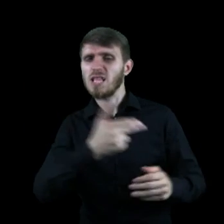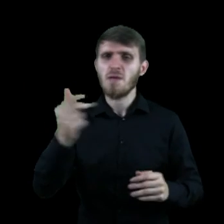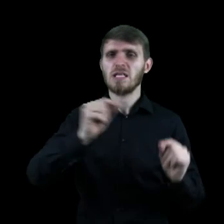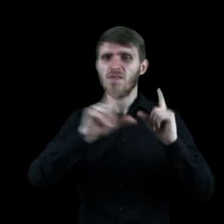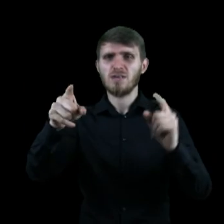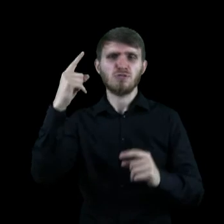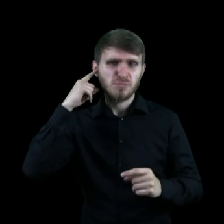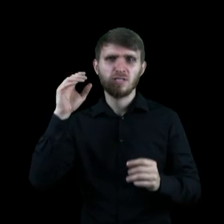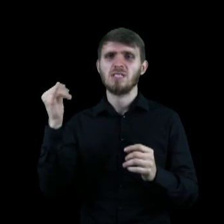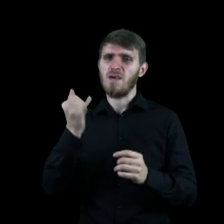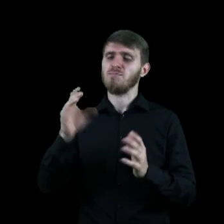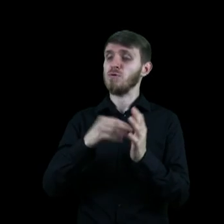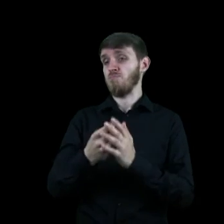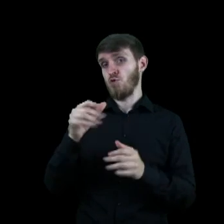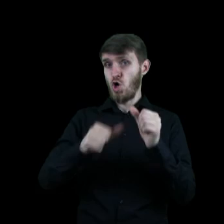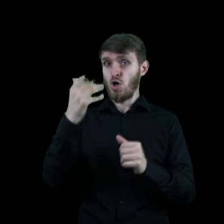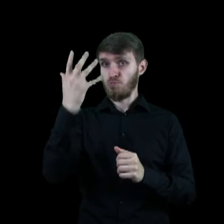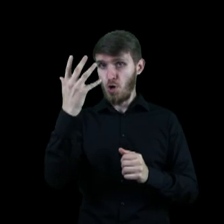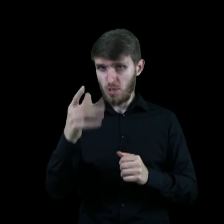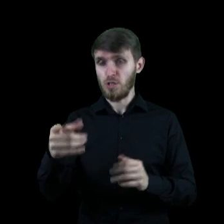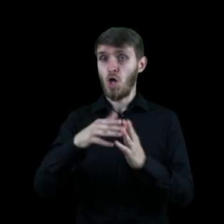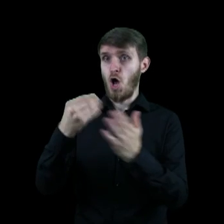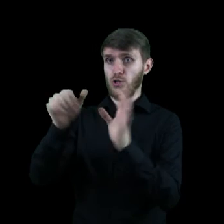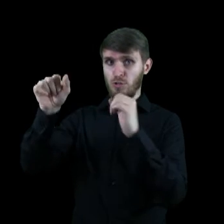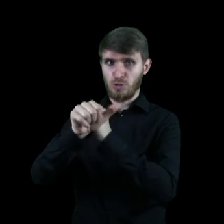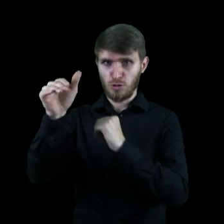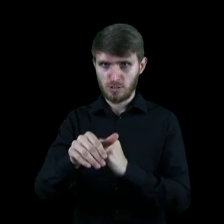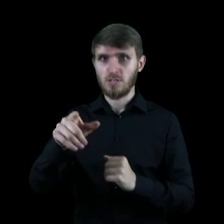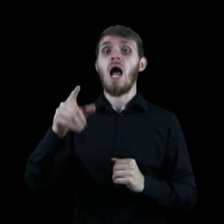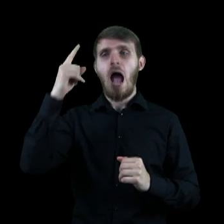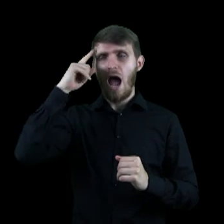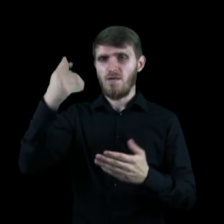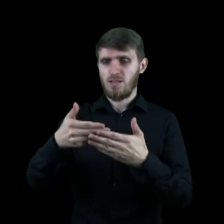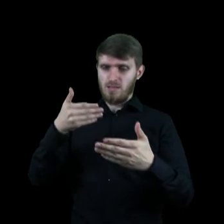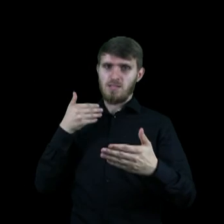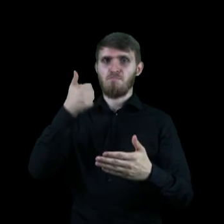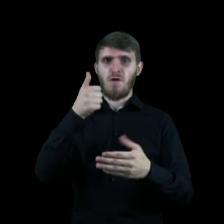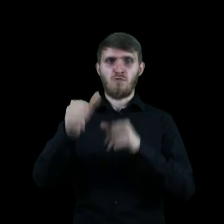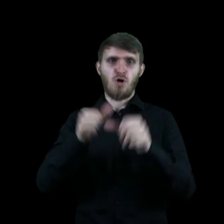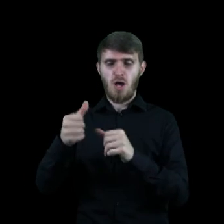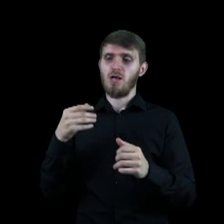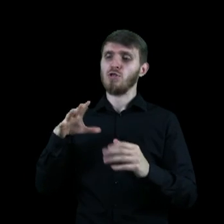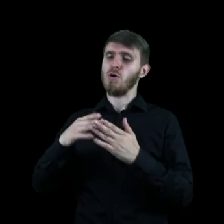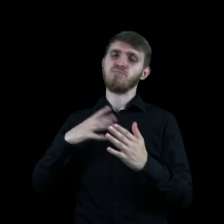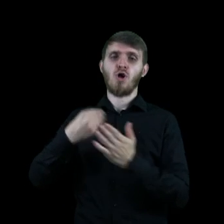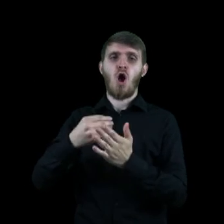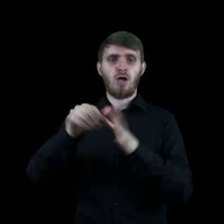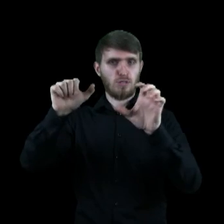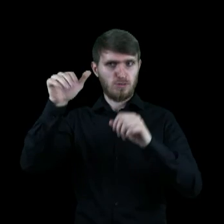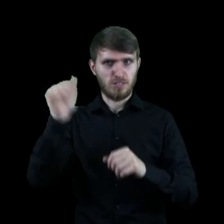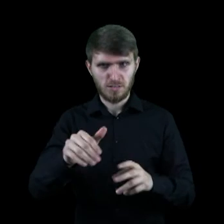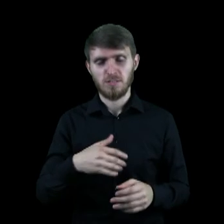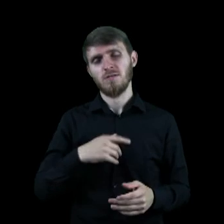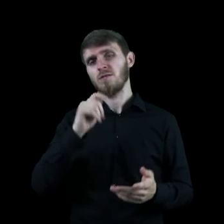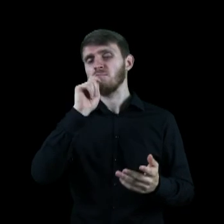inflacji, wzroście cen, usłyszycie. Ten dom w roku piątym jest wart 660 tysięcy złotych. A jest to równe